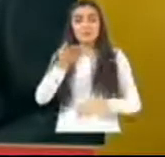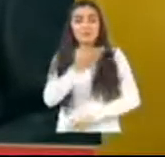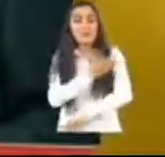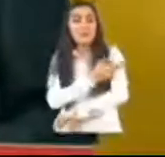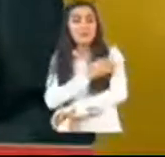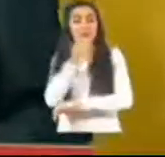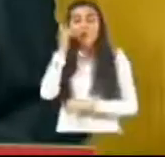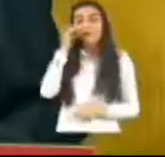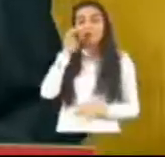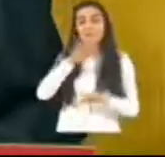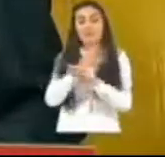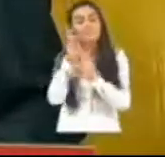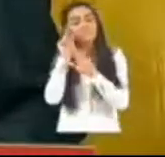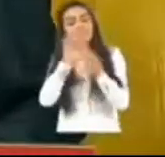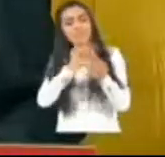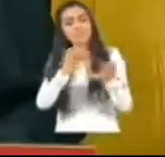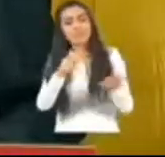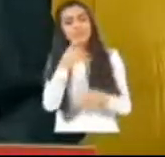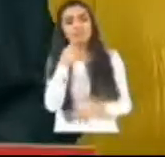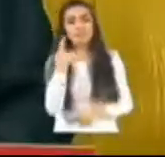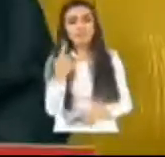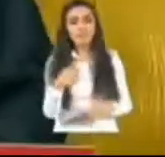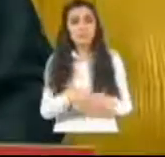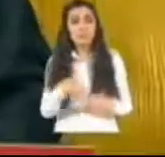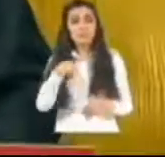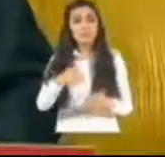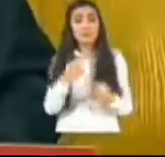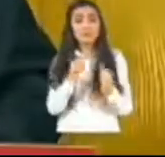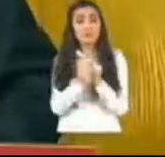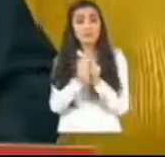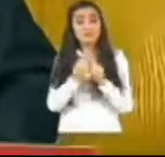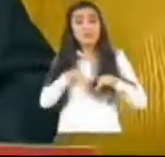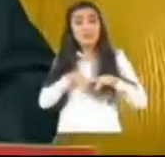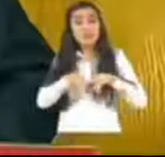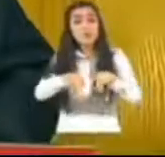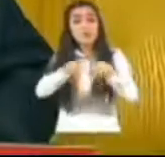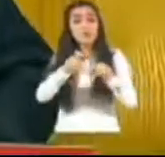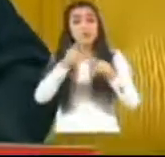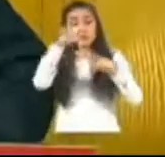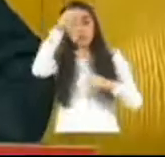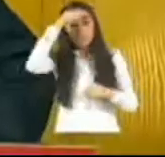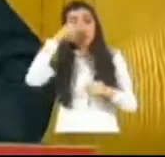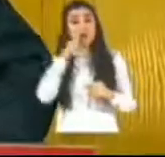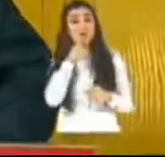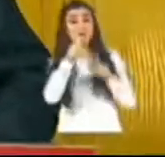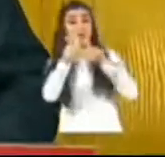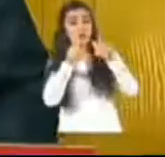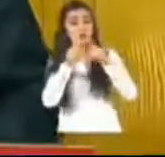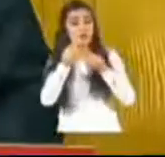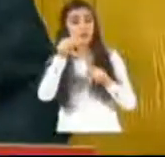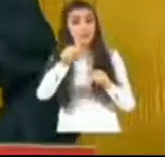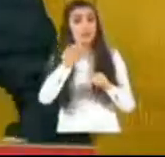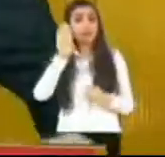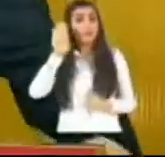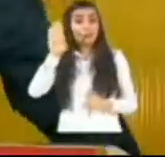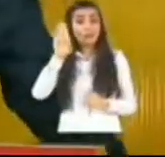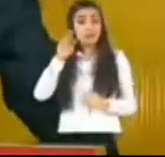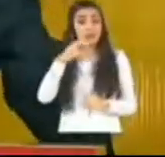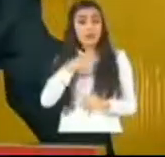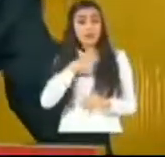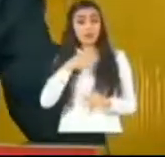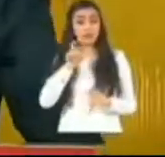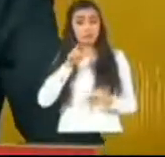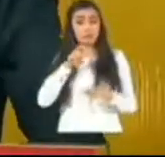duyulan özlem yatıyordu. Bizimle yürü Türkiye çağrımız demokrasi ve milli iradeye